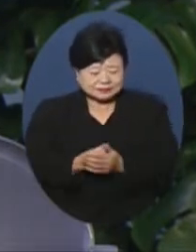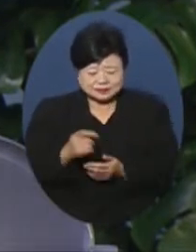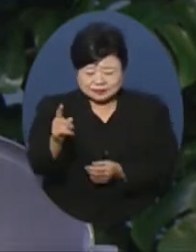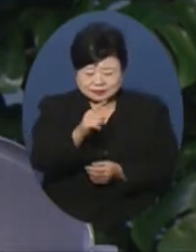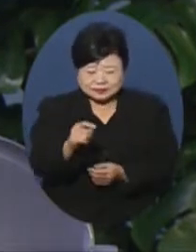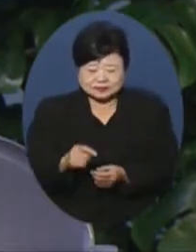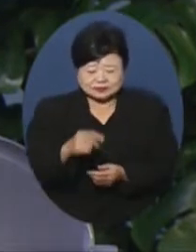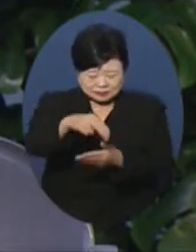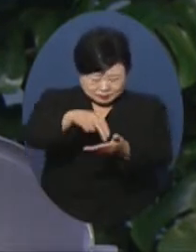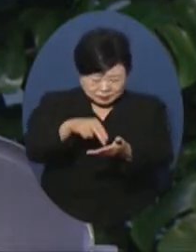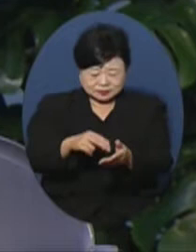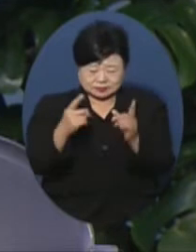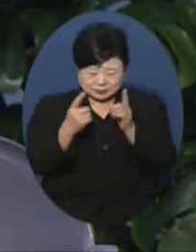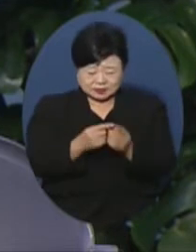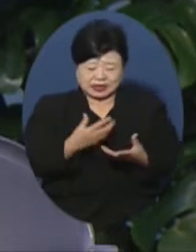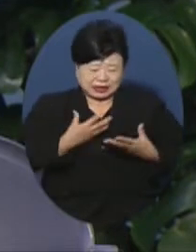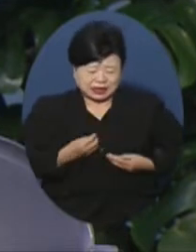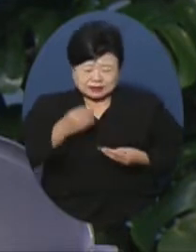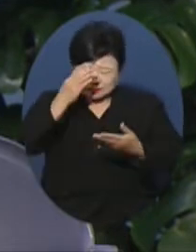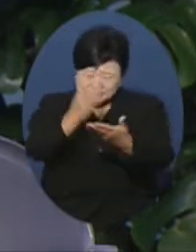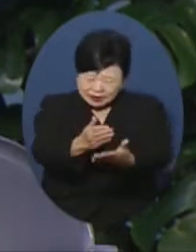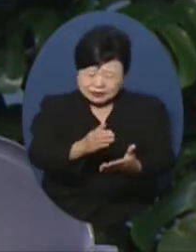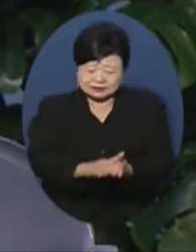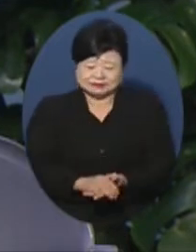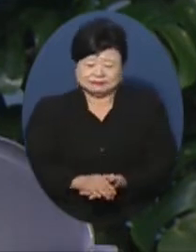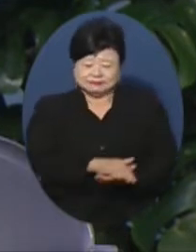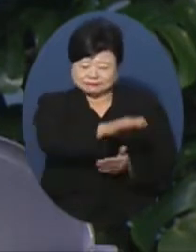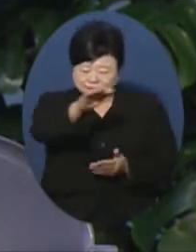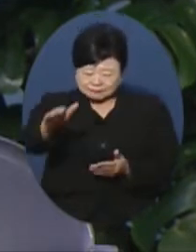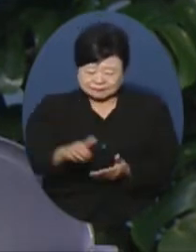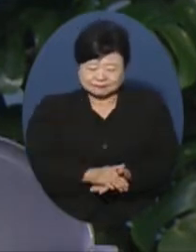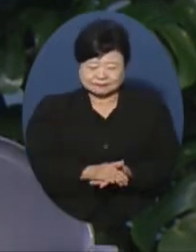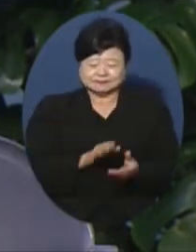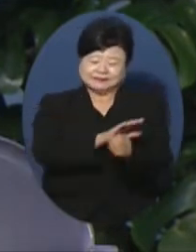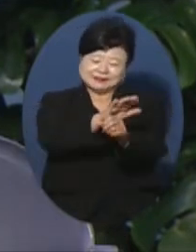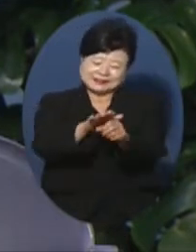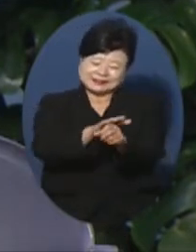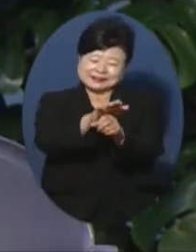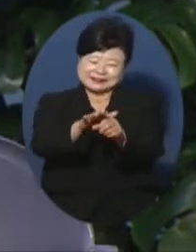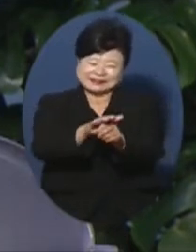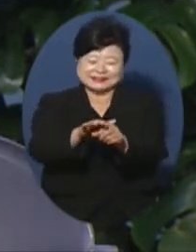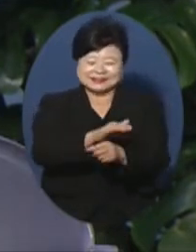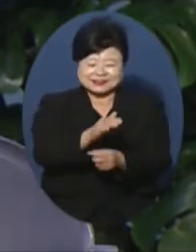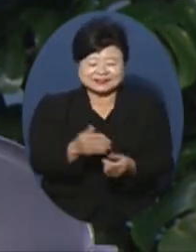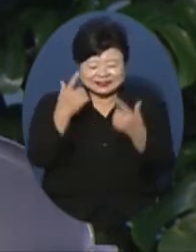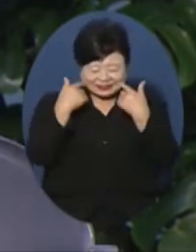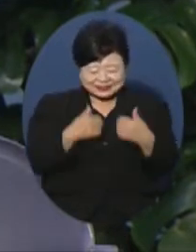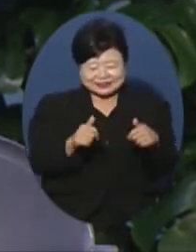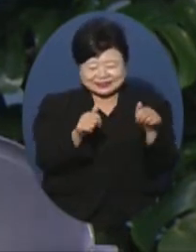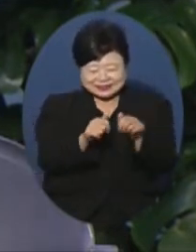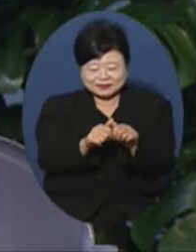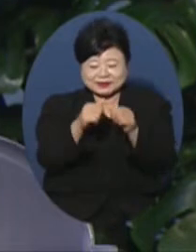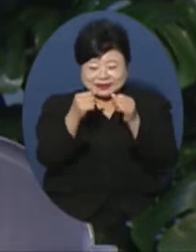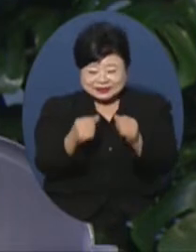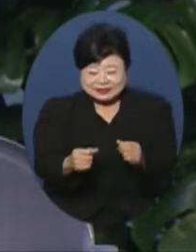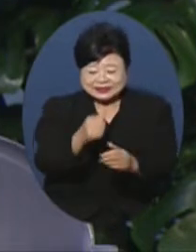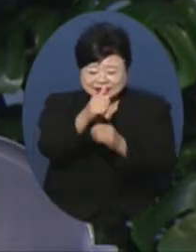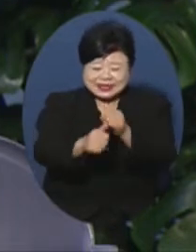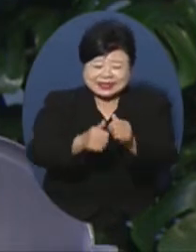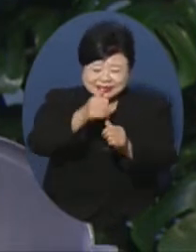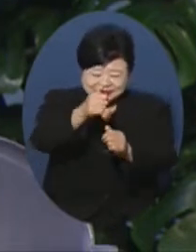그러므로 어떤 상황에서도 낙심하지 말고 우리를 사랑하시고 우리와 늘 함께